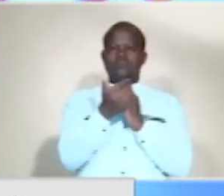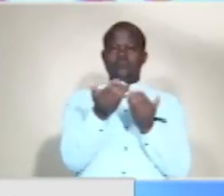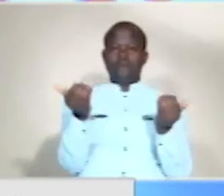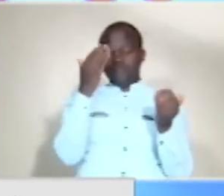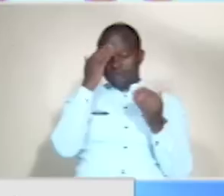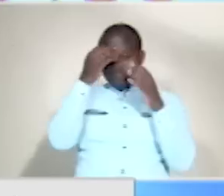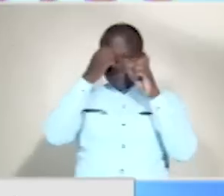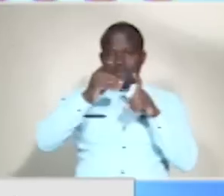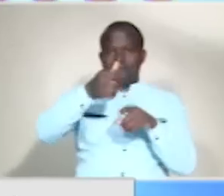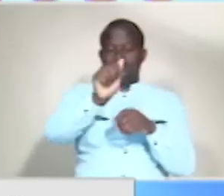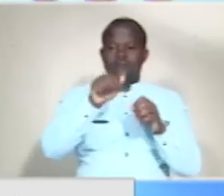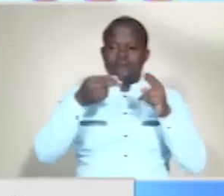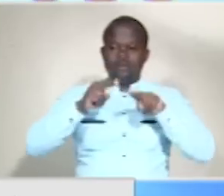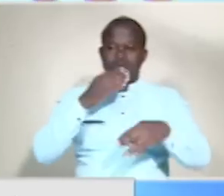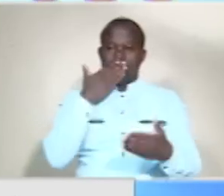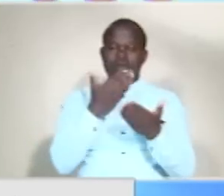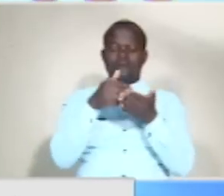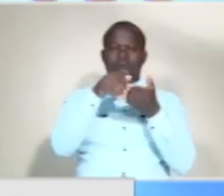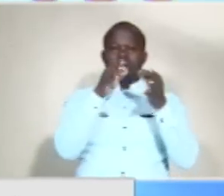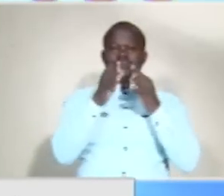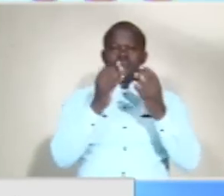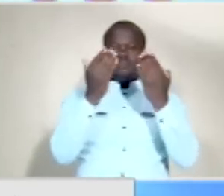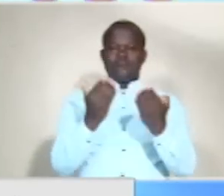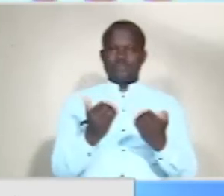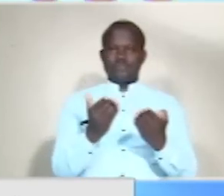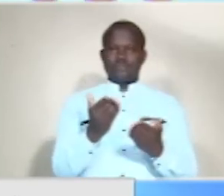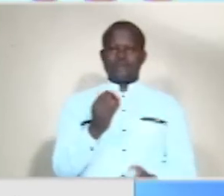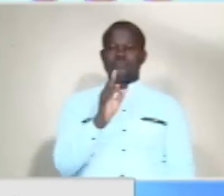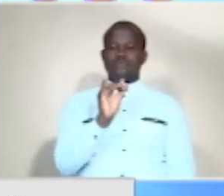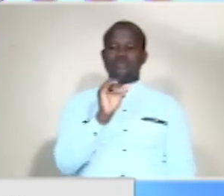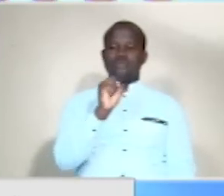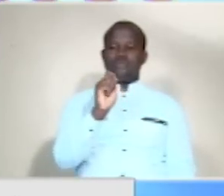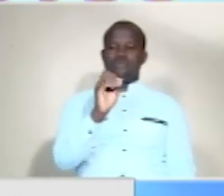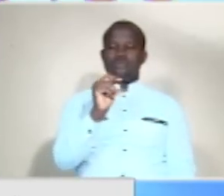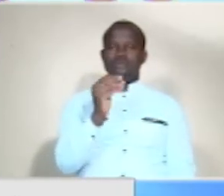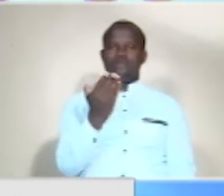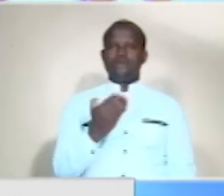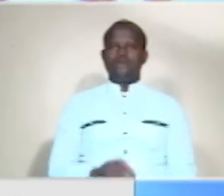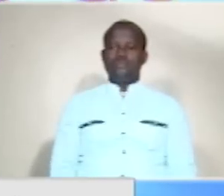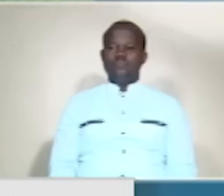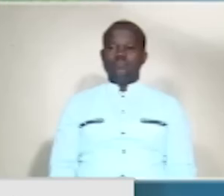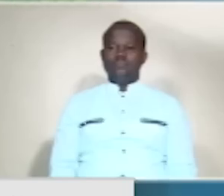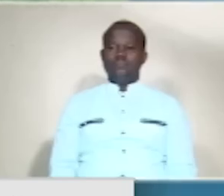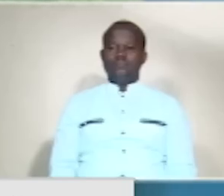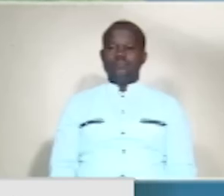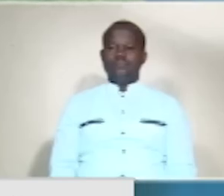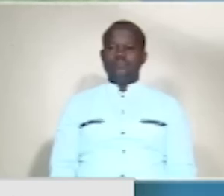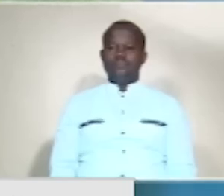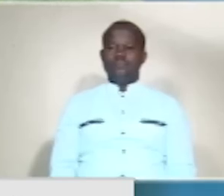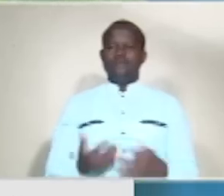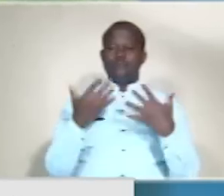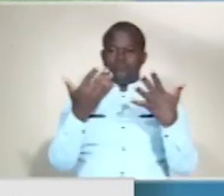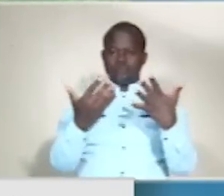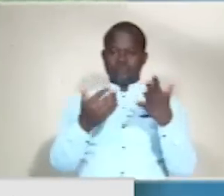ngo uburezi bwabo bugende neza inkuru irambuye turagezwaho na mugenzi wacu Fiston Felix Habineza. Ibi